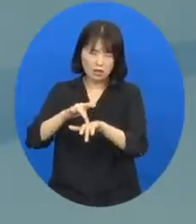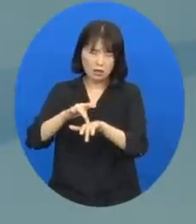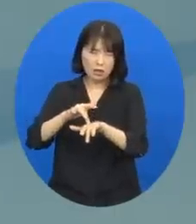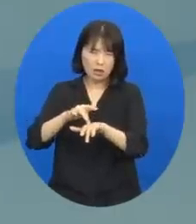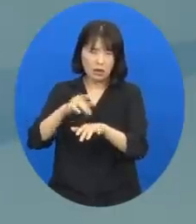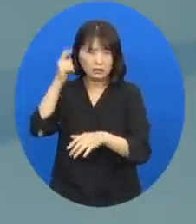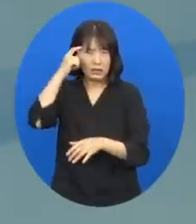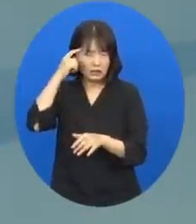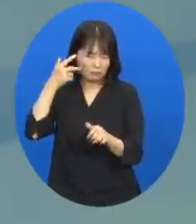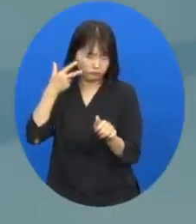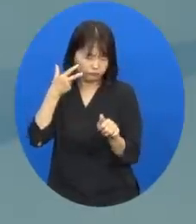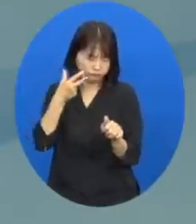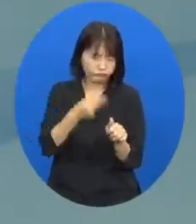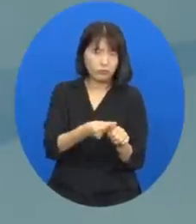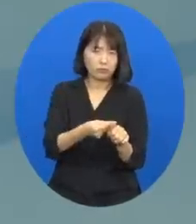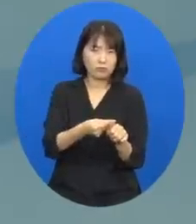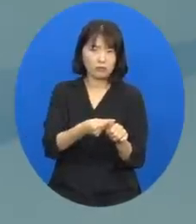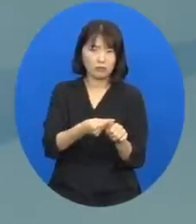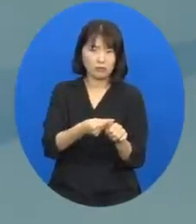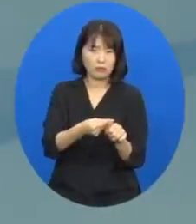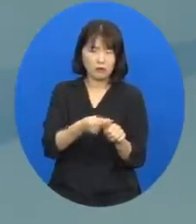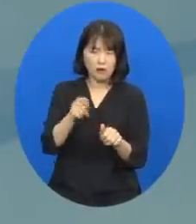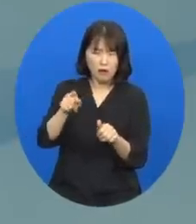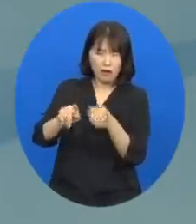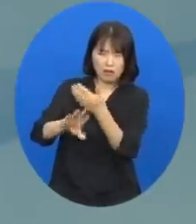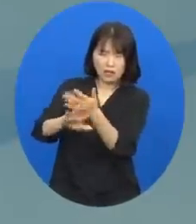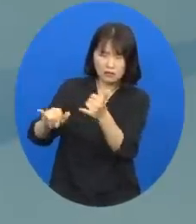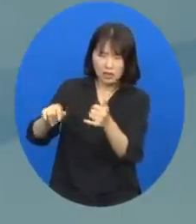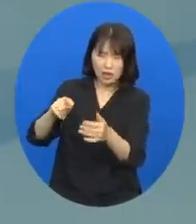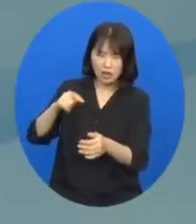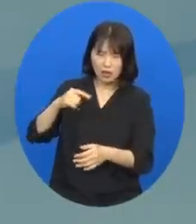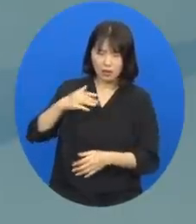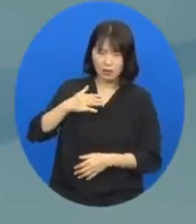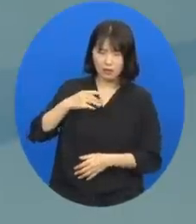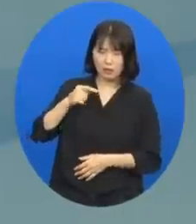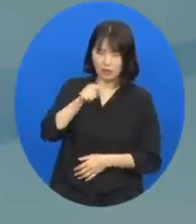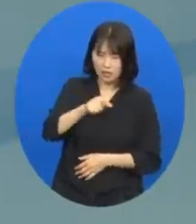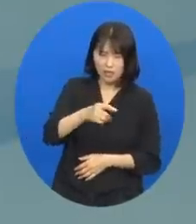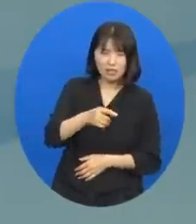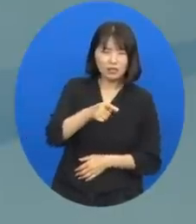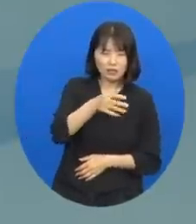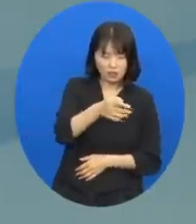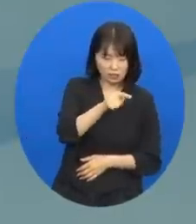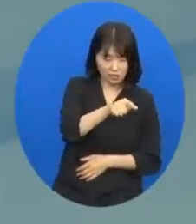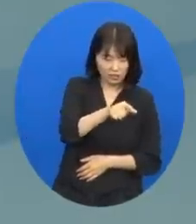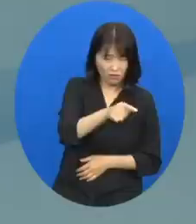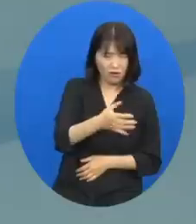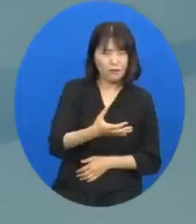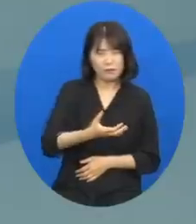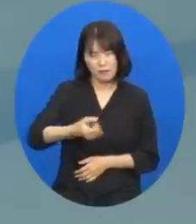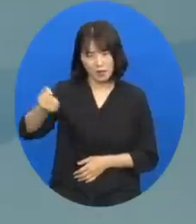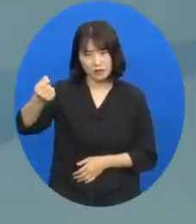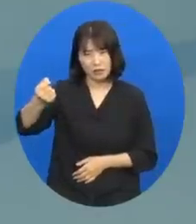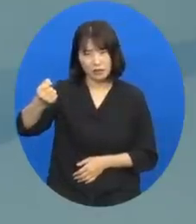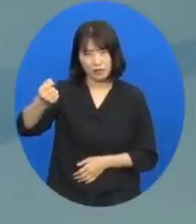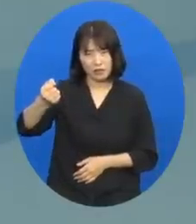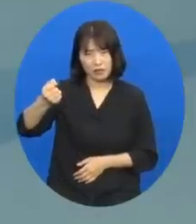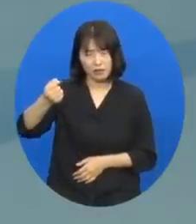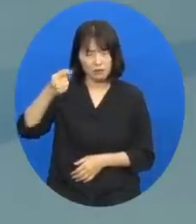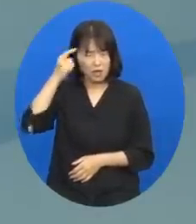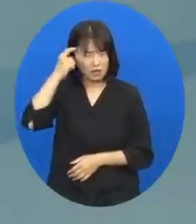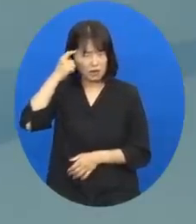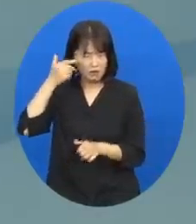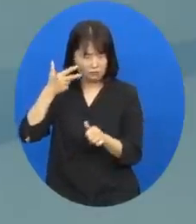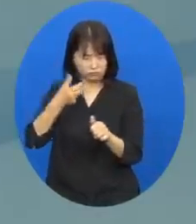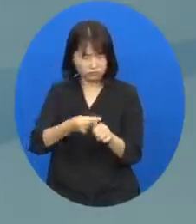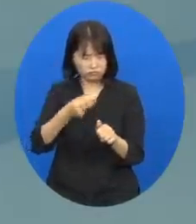너희 것을 빼앗아 간다 빼앗아 가면 어느 것을 누리지 못할 거라는 생각 계속 집어 넣습니다 그러면서 그 사람 과 나